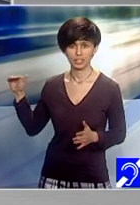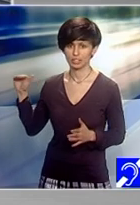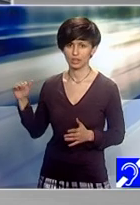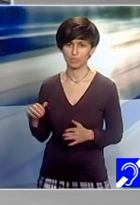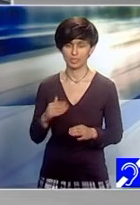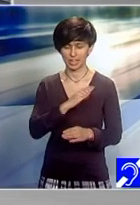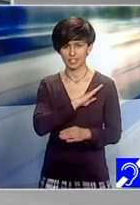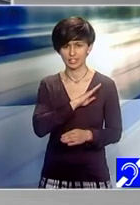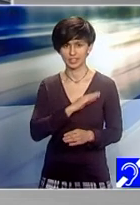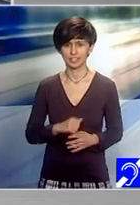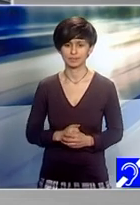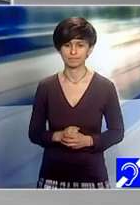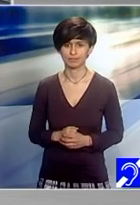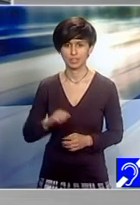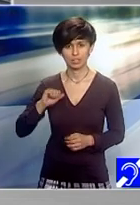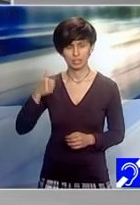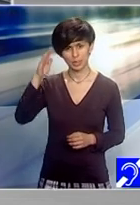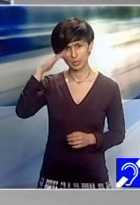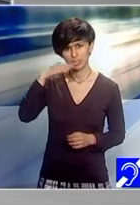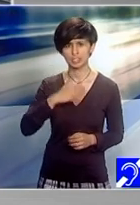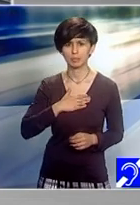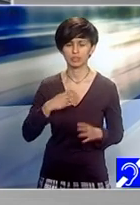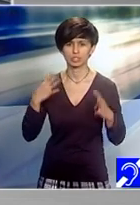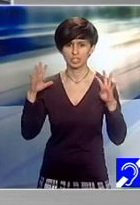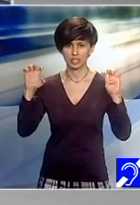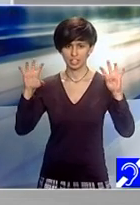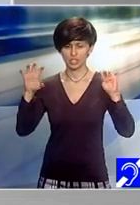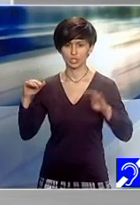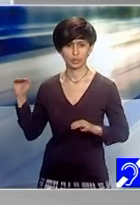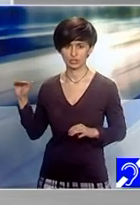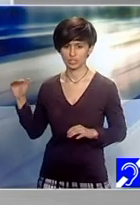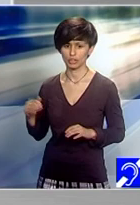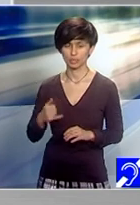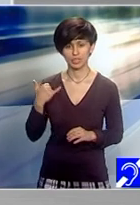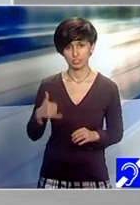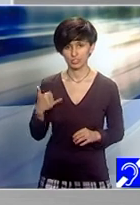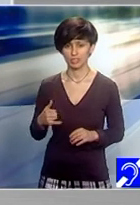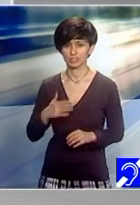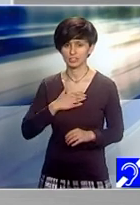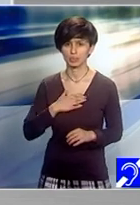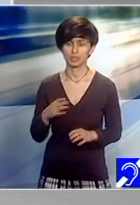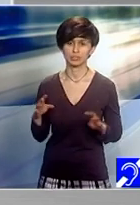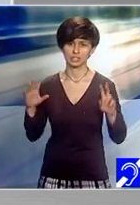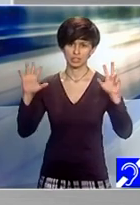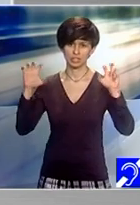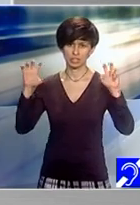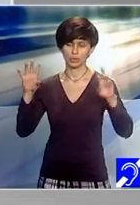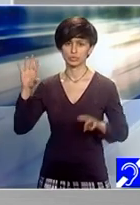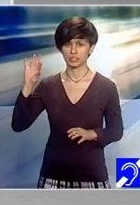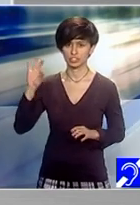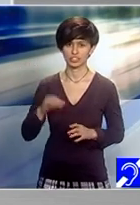au venit două zile, acum? În prima zi am avut 900 de copii aproximativ și azi am avut vreo 850. Deja discutăm niște cifre foarte